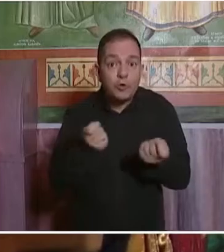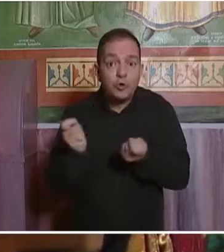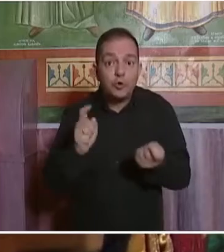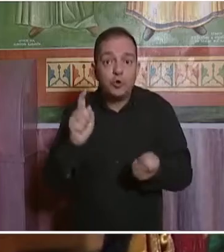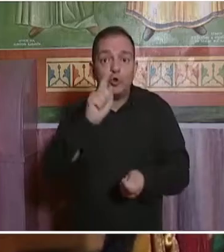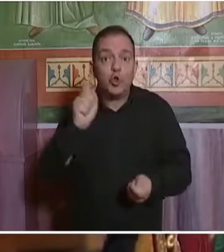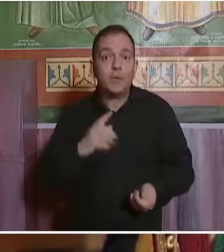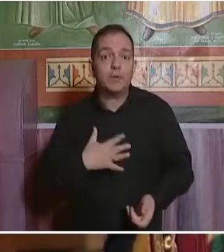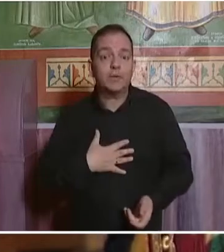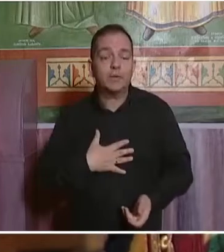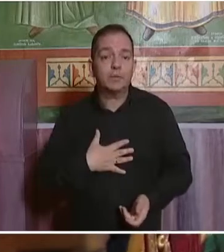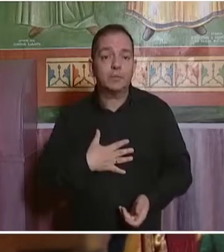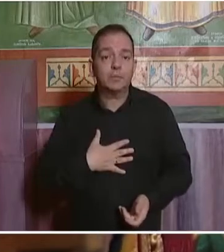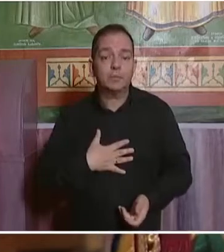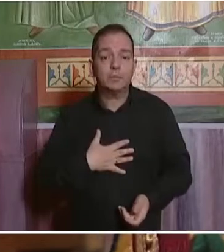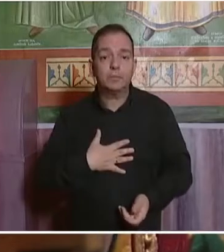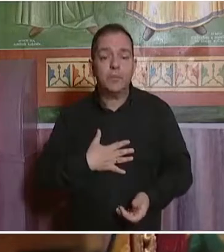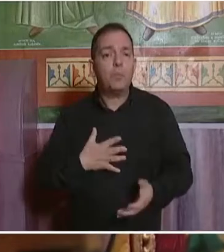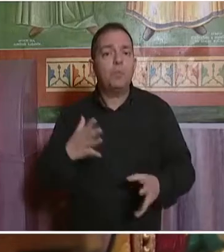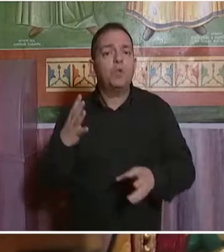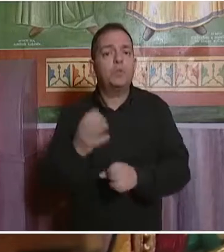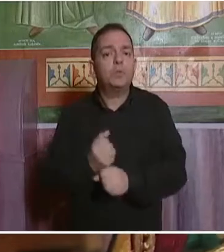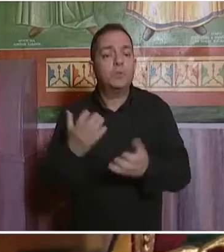Χρειάζεται για να το επιτύχουμε